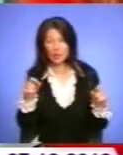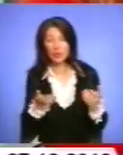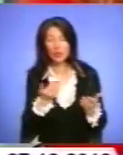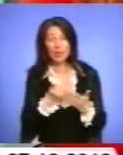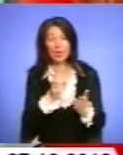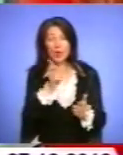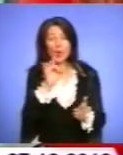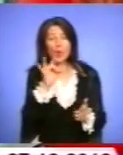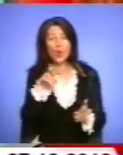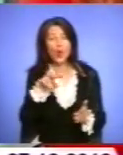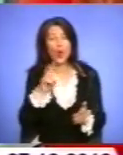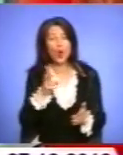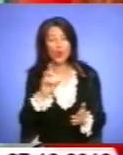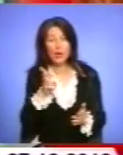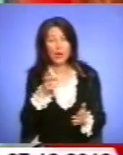можливо збити,